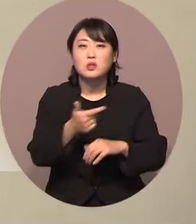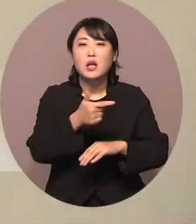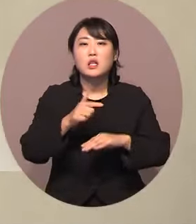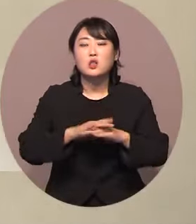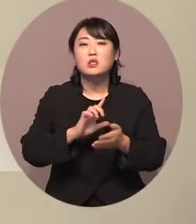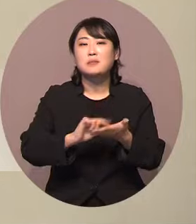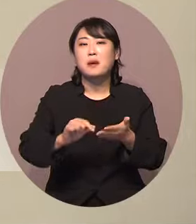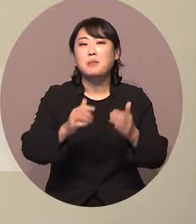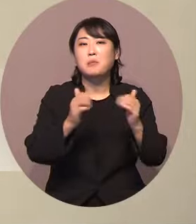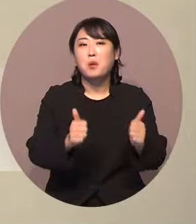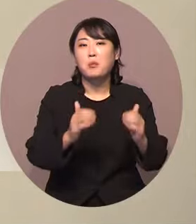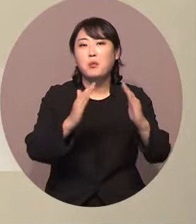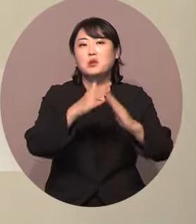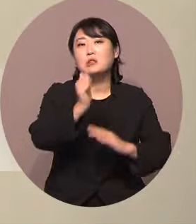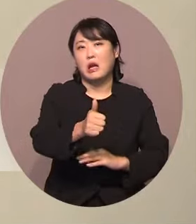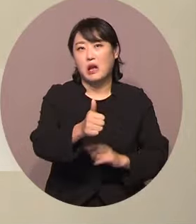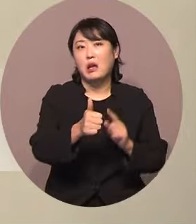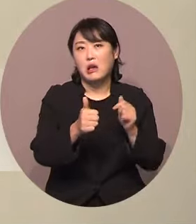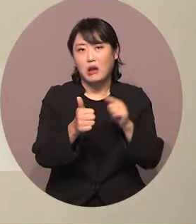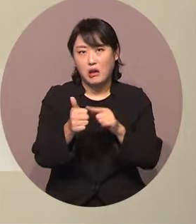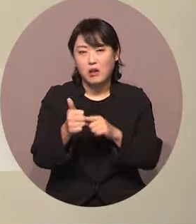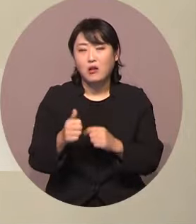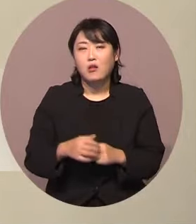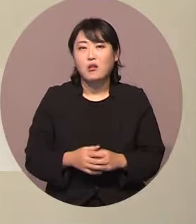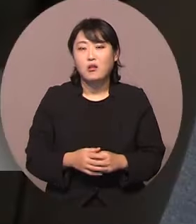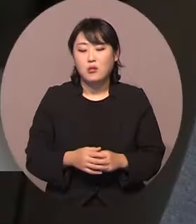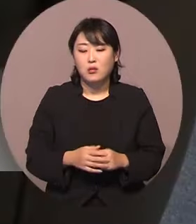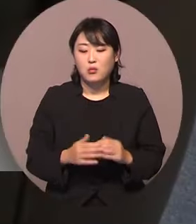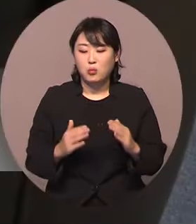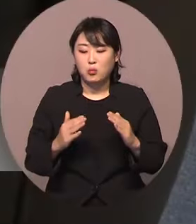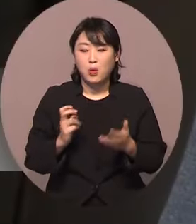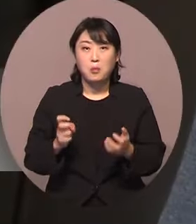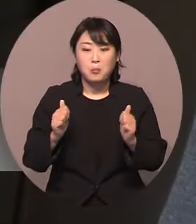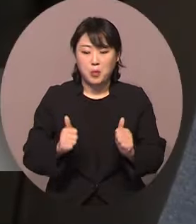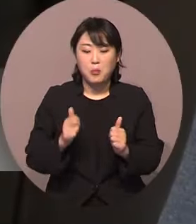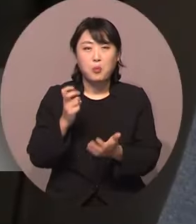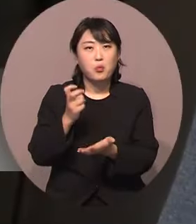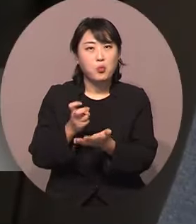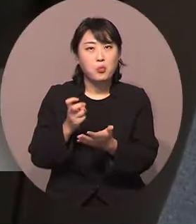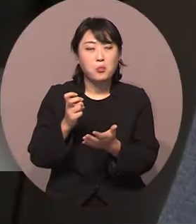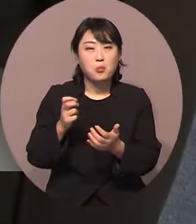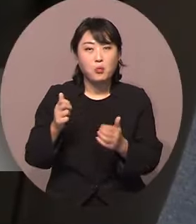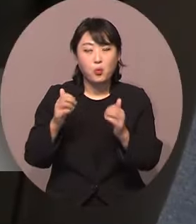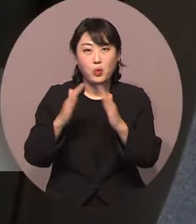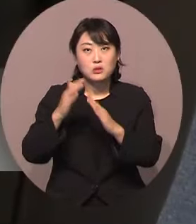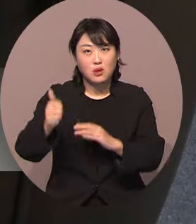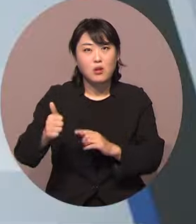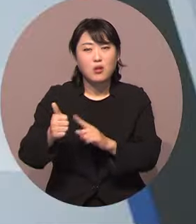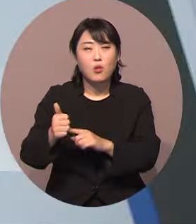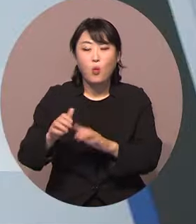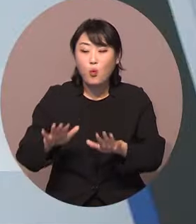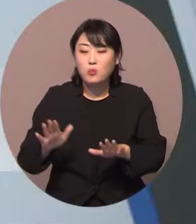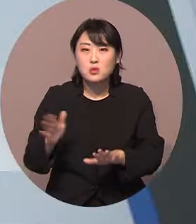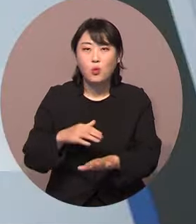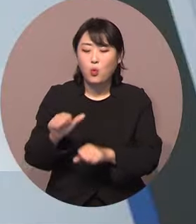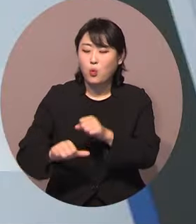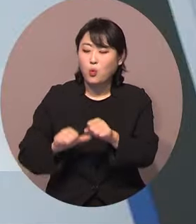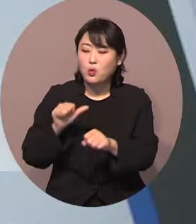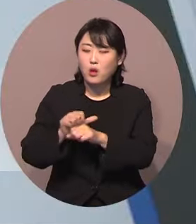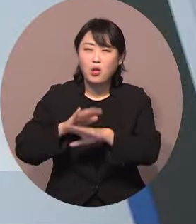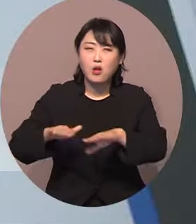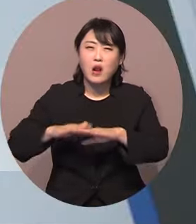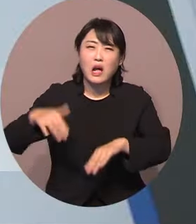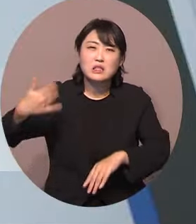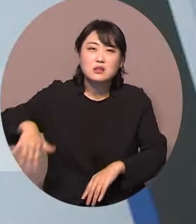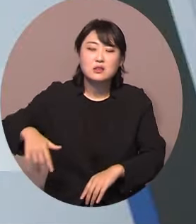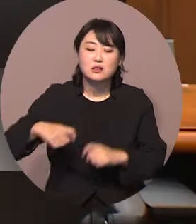김용덕 부장판사 판사는 법원장의 정 더 이달부터 길는 5년 넘게 해결되지